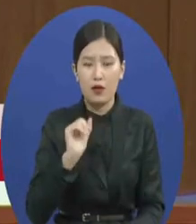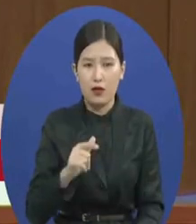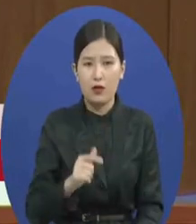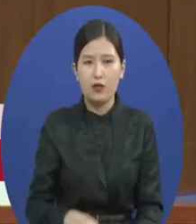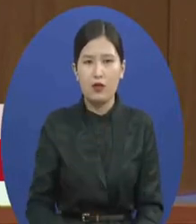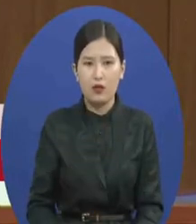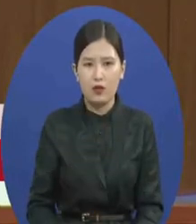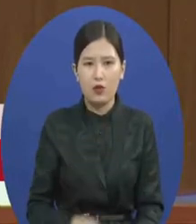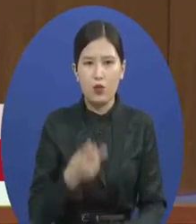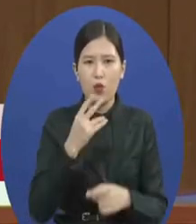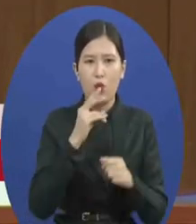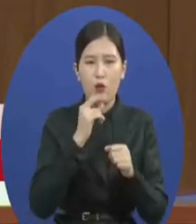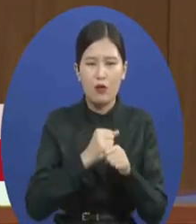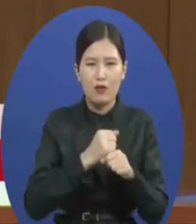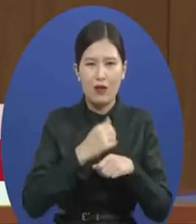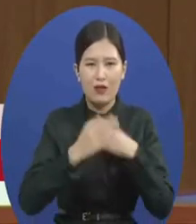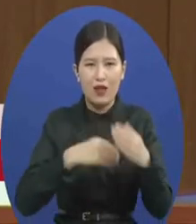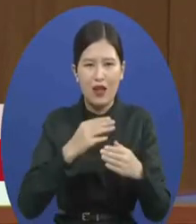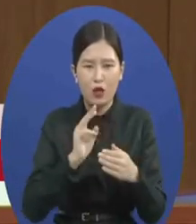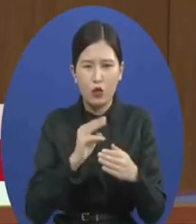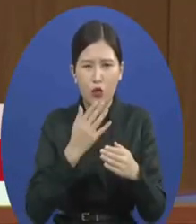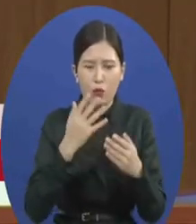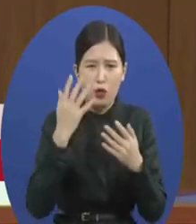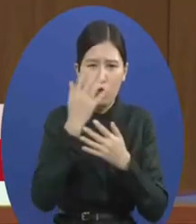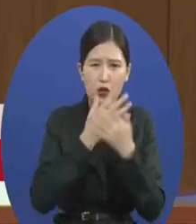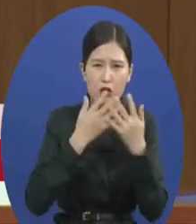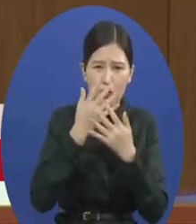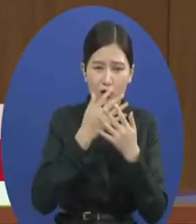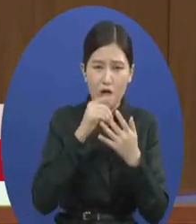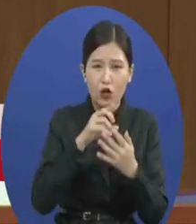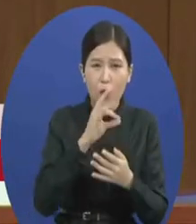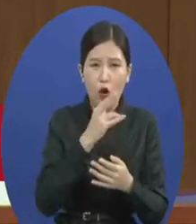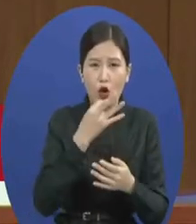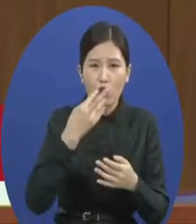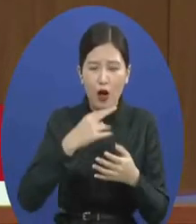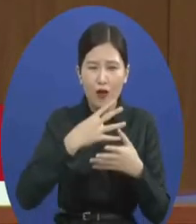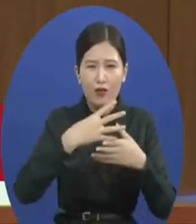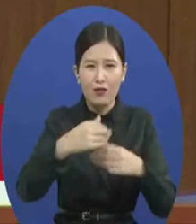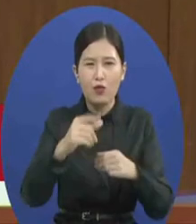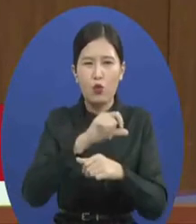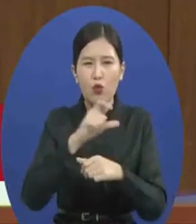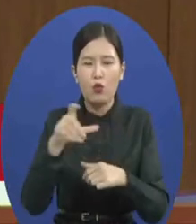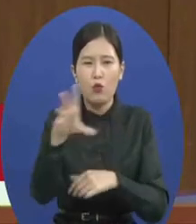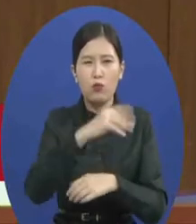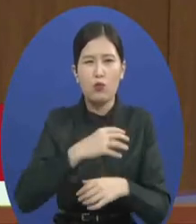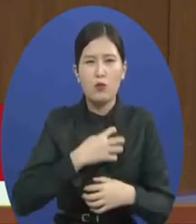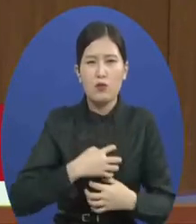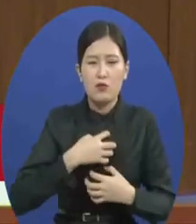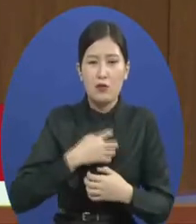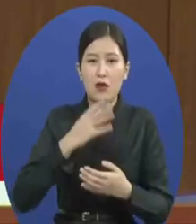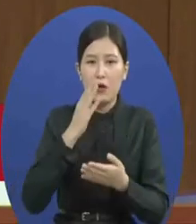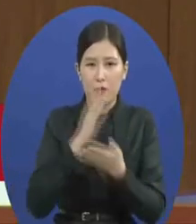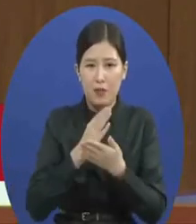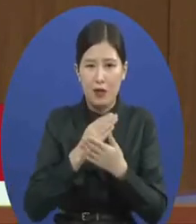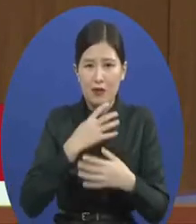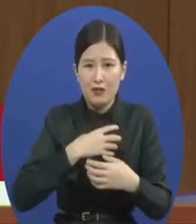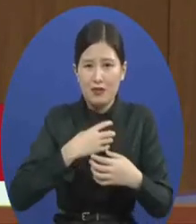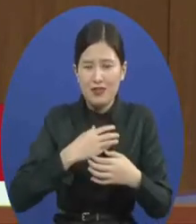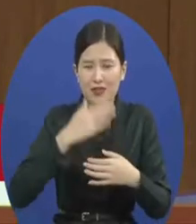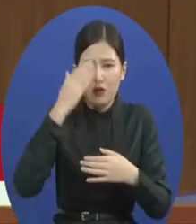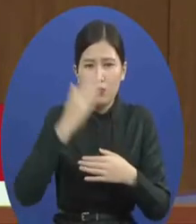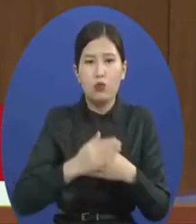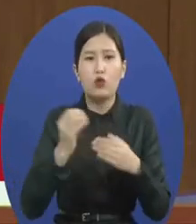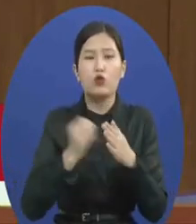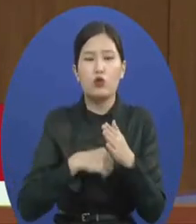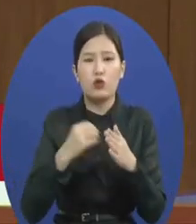ойлгомжгүй үйл ажиллагаануудыг зохион байгуулдаг, үүнээс болоод ард иргэд бухимддаг асуудал байгаа. Үүнийг таслан зогсоох ёстой. Энд чинь